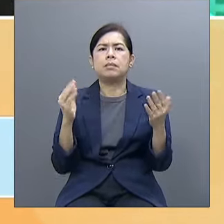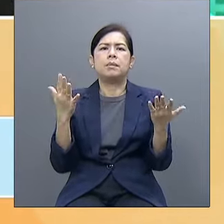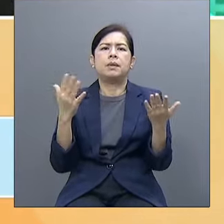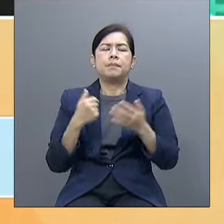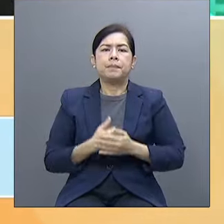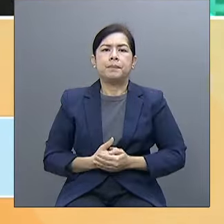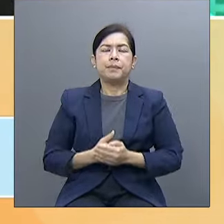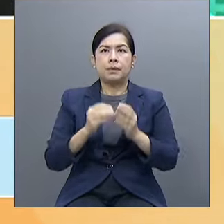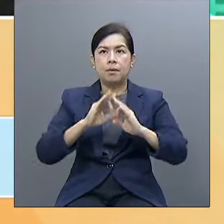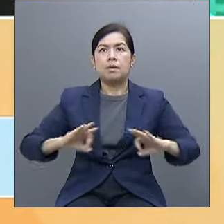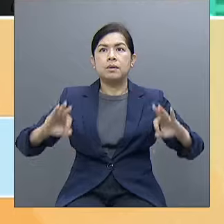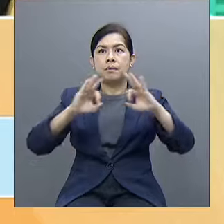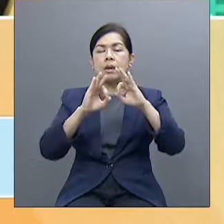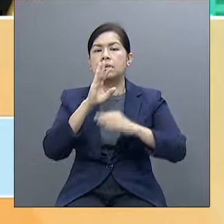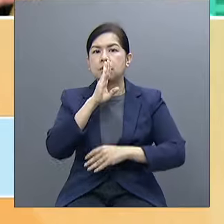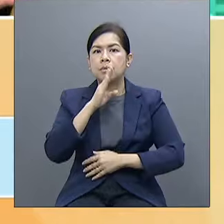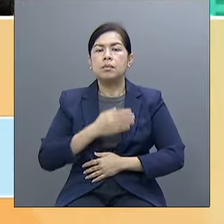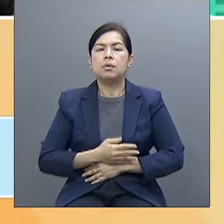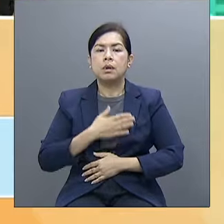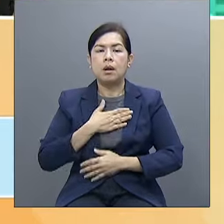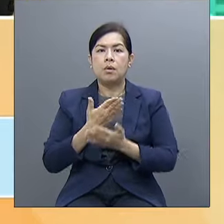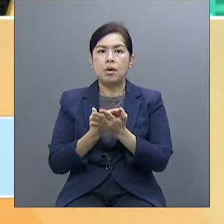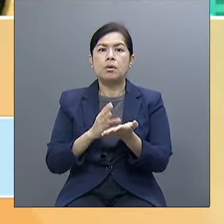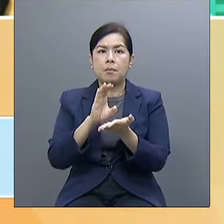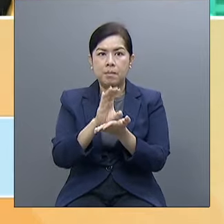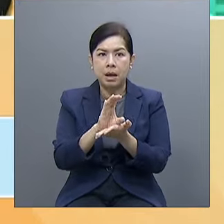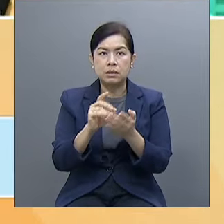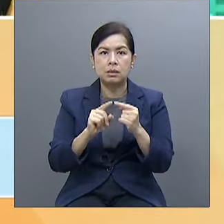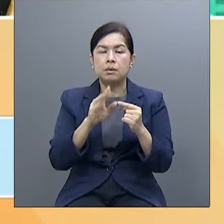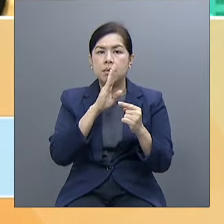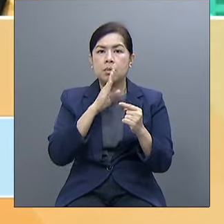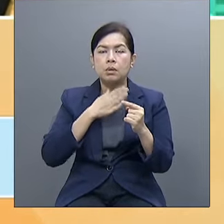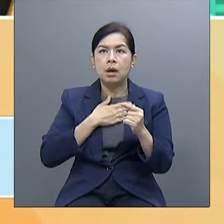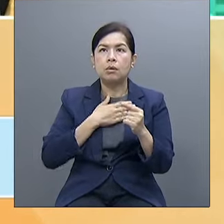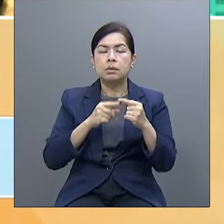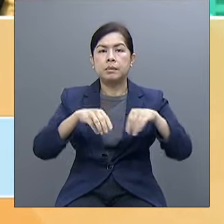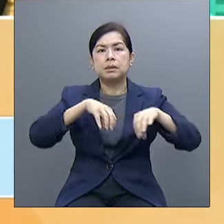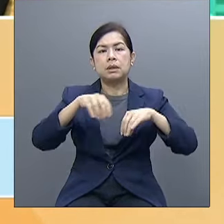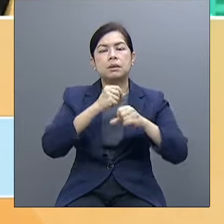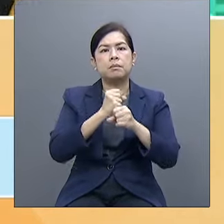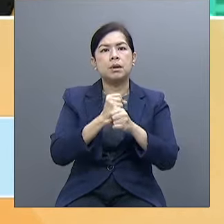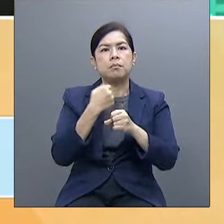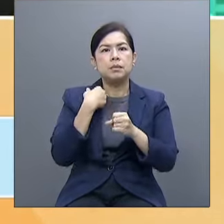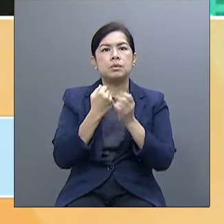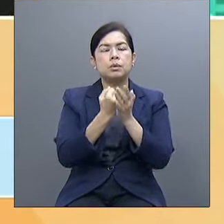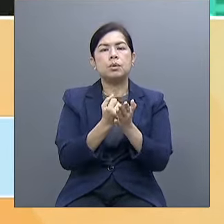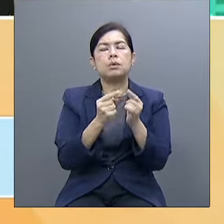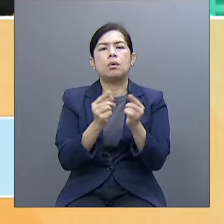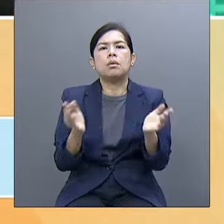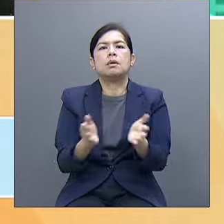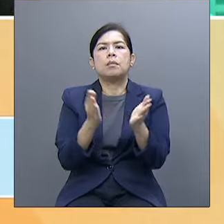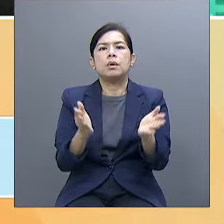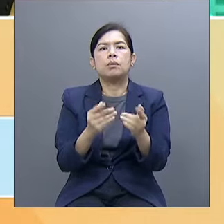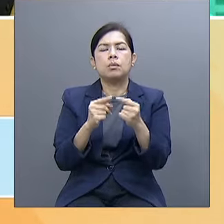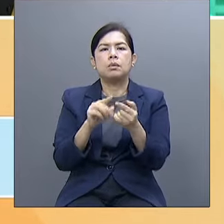แม้แต่ว่าเราจะทำเรามีงบประมาณแต่เราจะไปบริหารไปดำเนินการอุดหนุนช่วยเหลือโรงเรียนมันก็ช่วยเหลือไม่ได้ หม